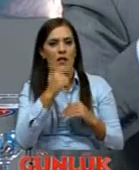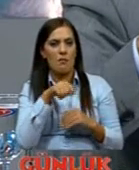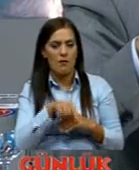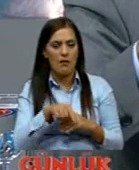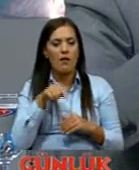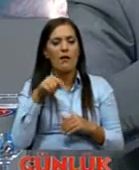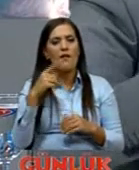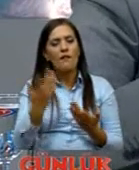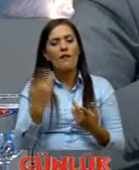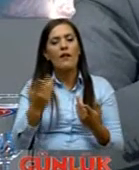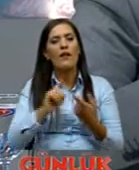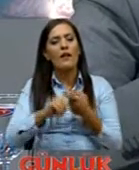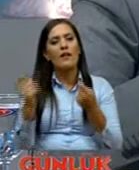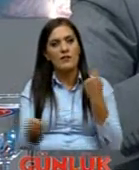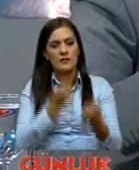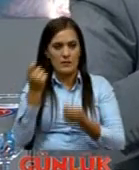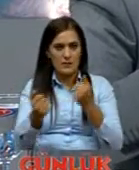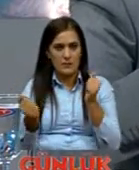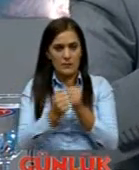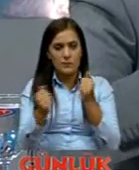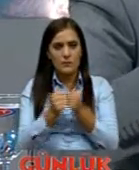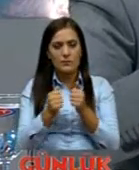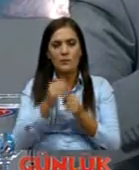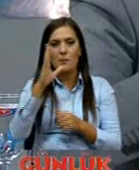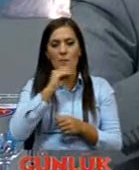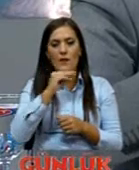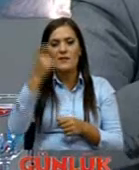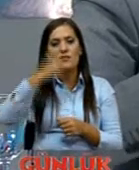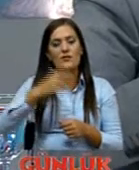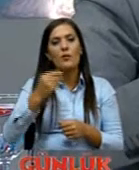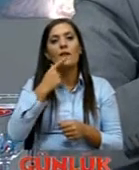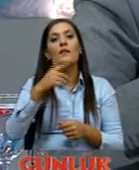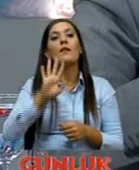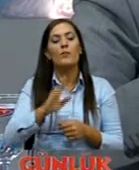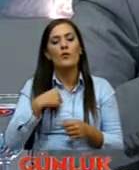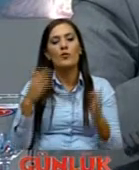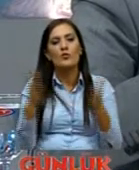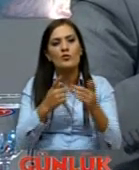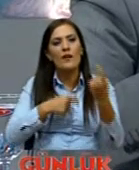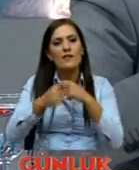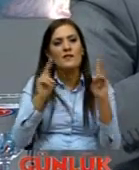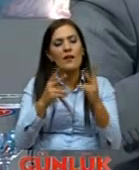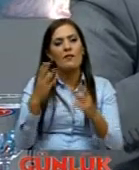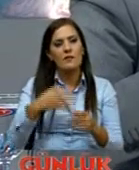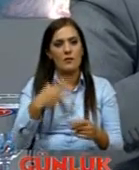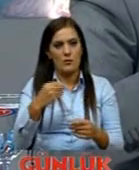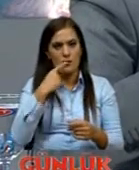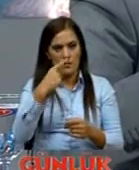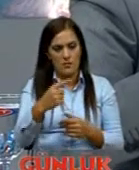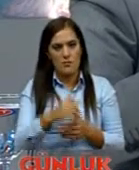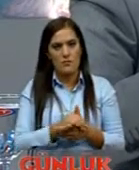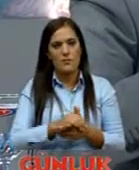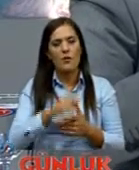Ve çalışanıyla beraber, pastacı olarak demiyorum, küçük esnaf olarak diyorum,